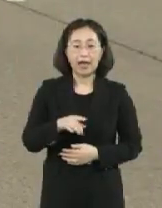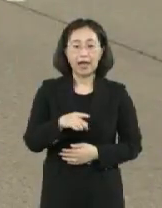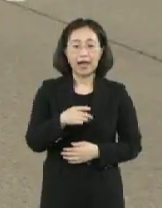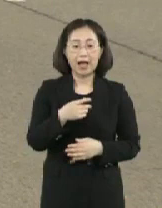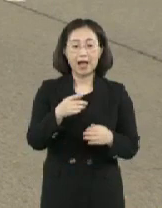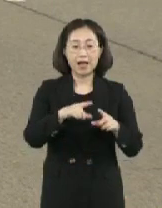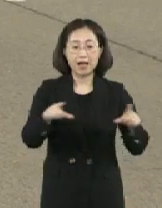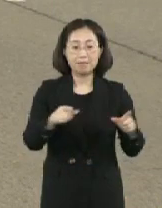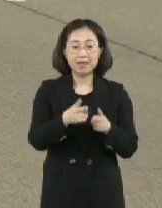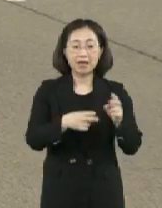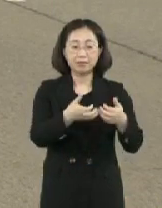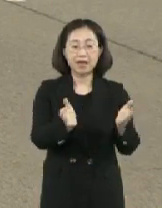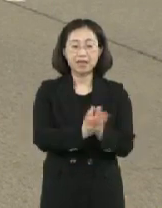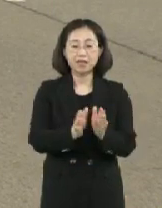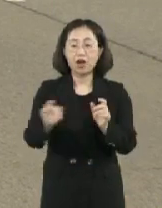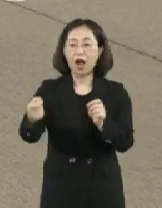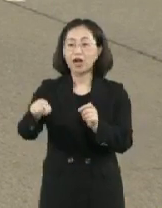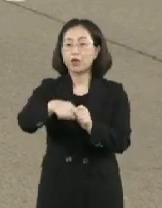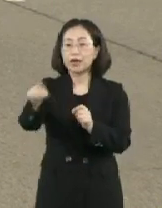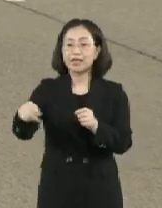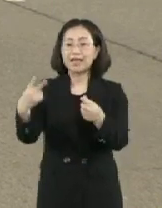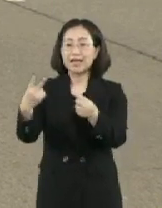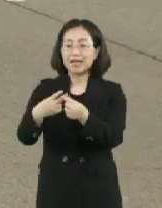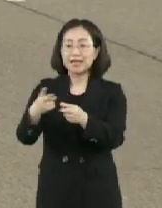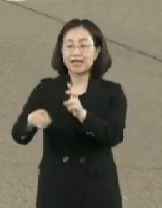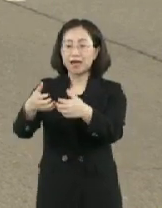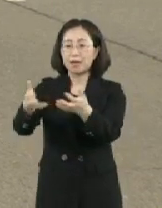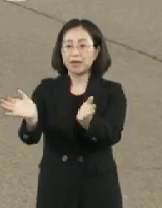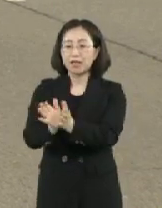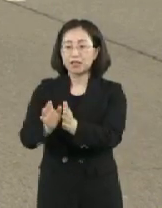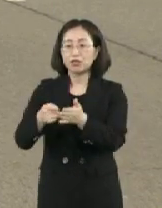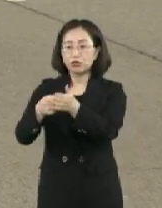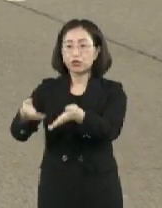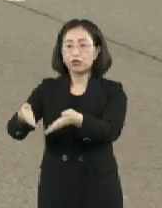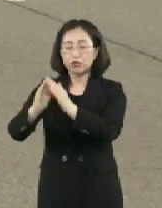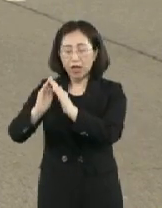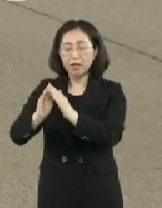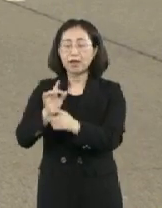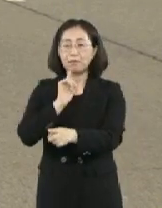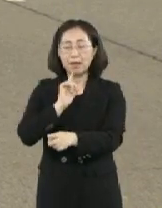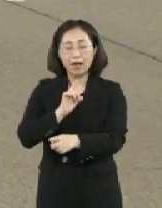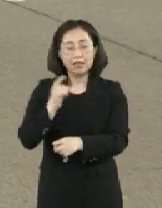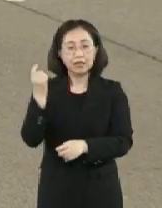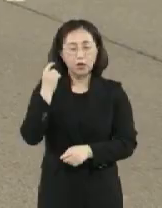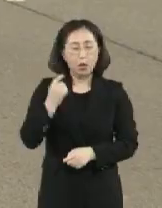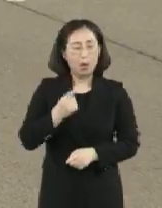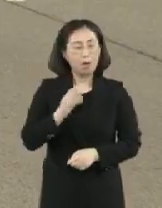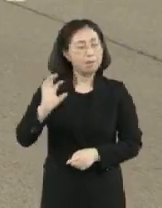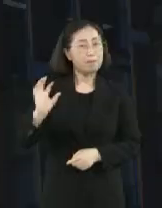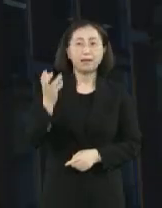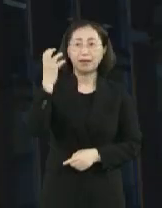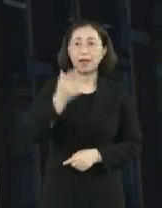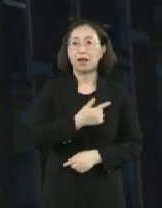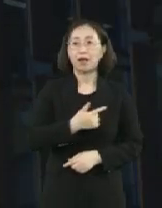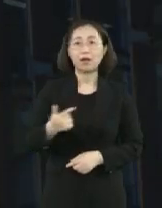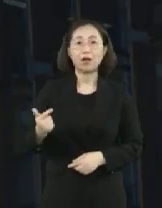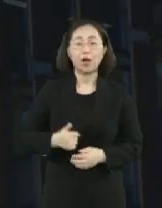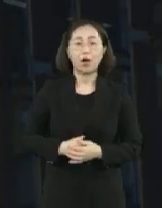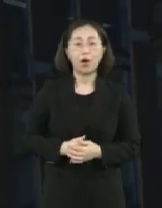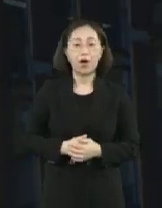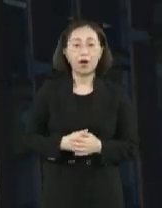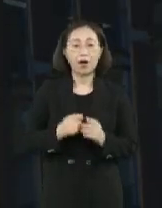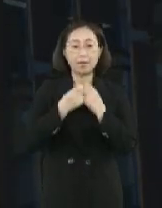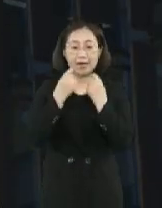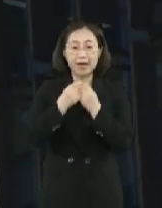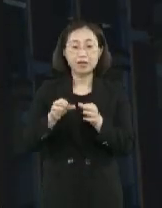일반 산업단지에서 멀지 않은 곳에 제2산단을 추진한다는 계획이 알려지자 주민들이 크게 반대하고 나섰습니다. 민간